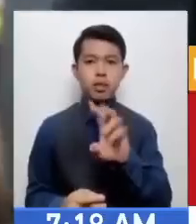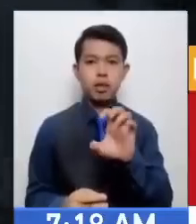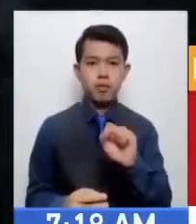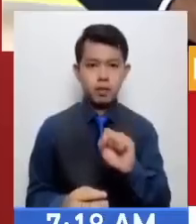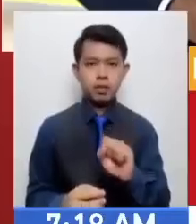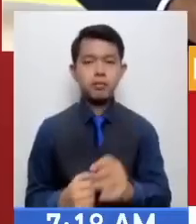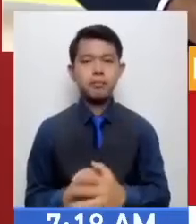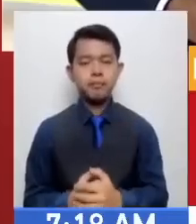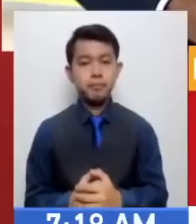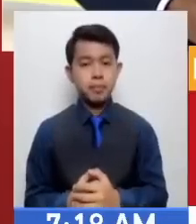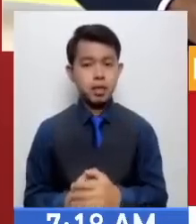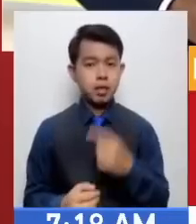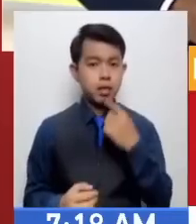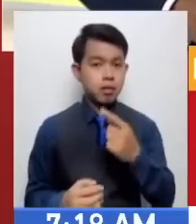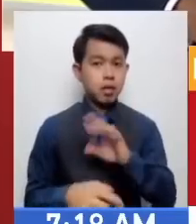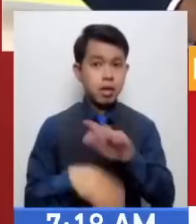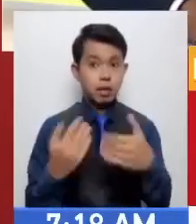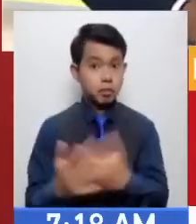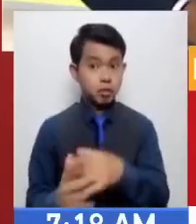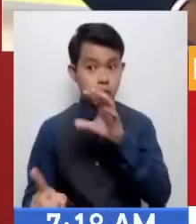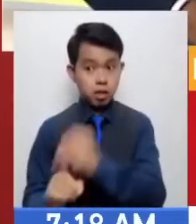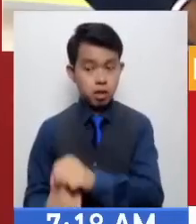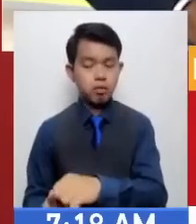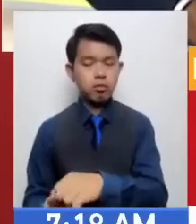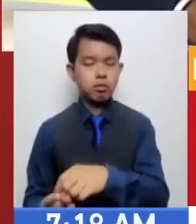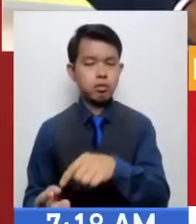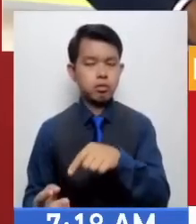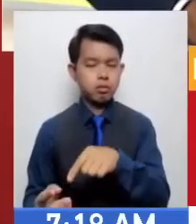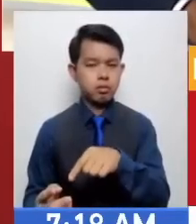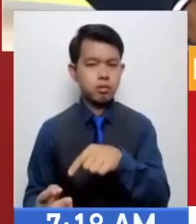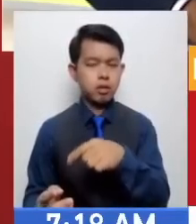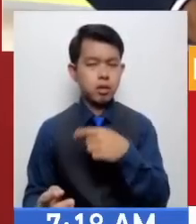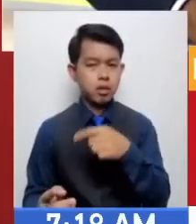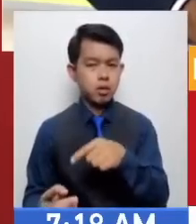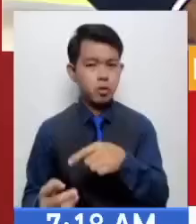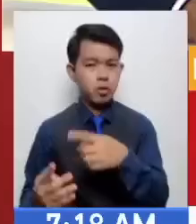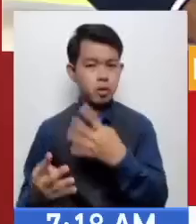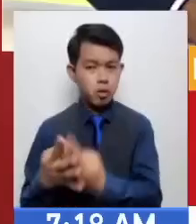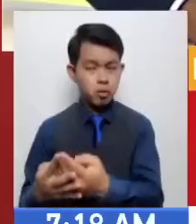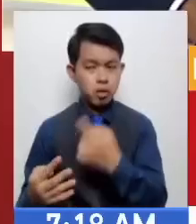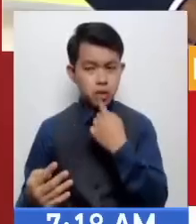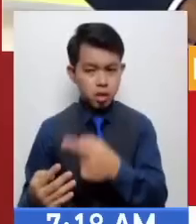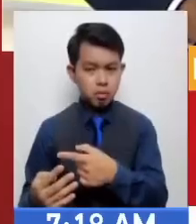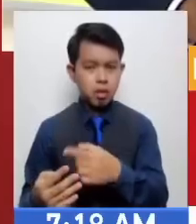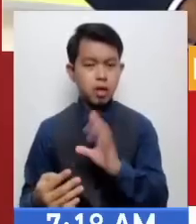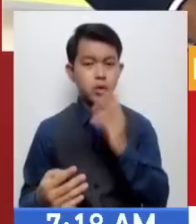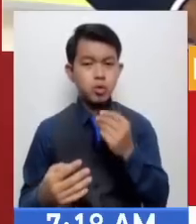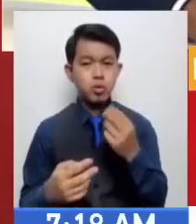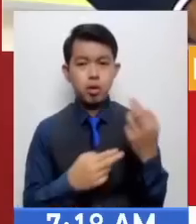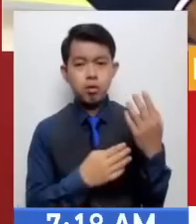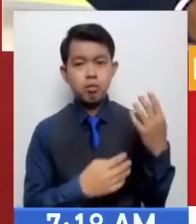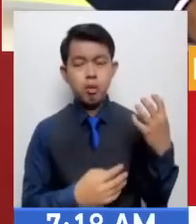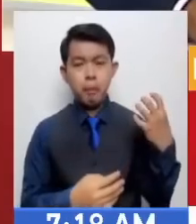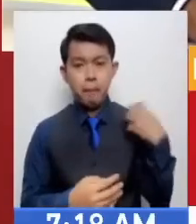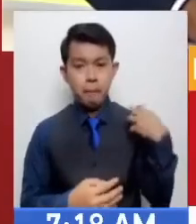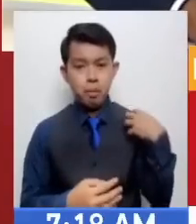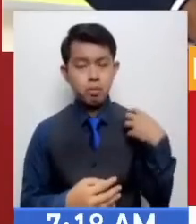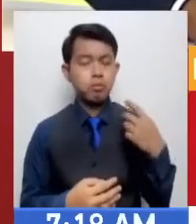tinuturong mastermind ng isang Congressman Teves. Ito po ba'y nakarating na kay Congressman at anong paliwanag niya sa inyo,